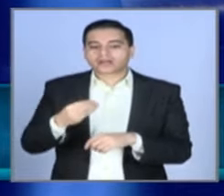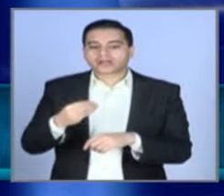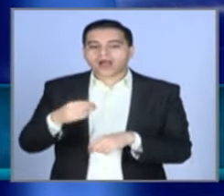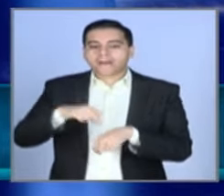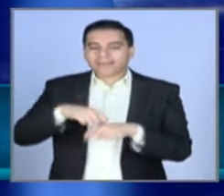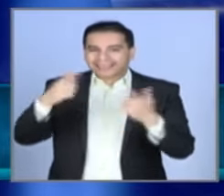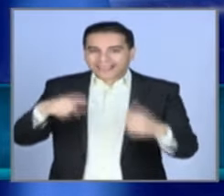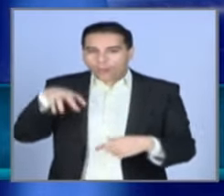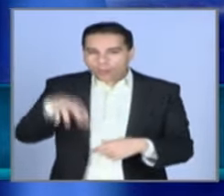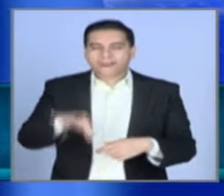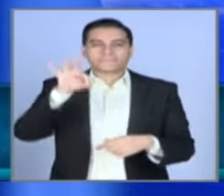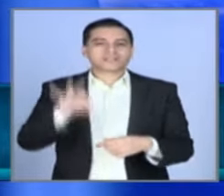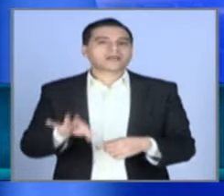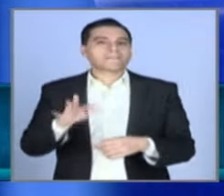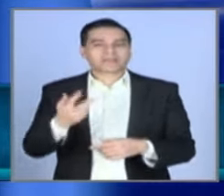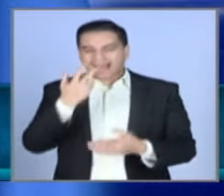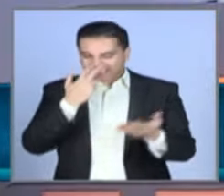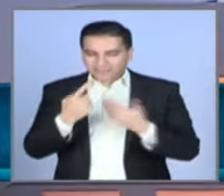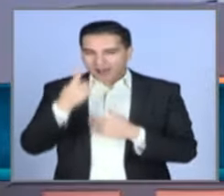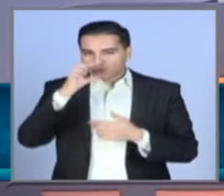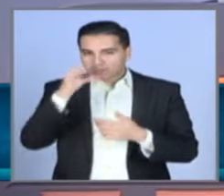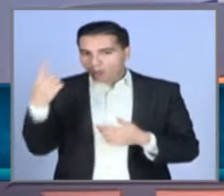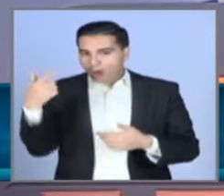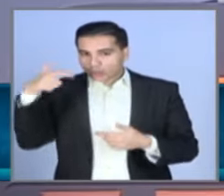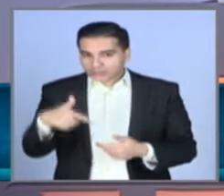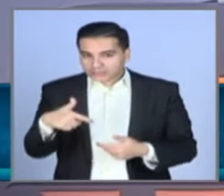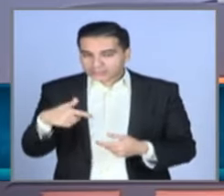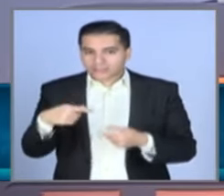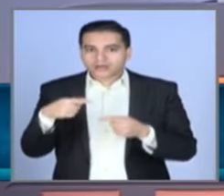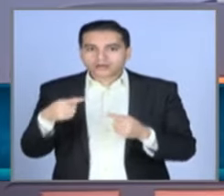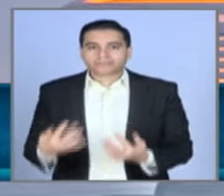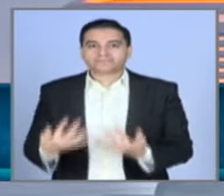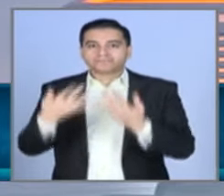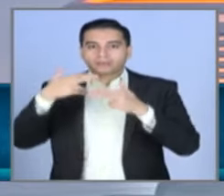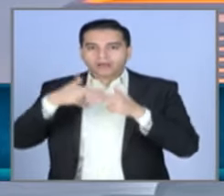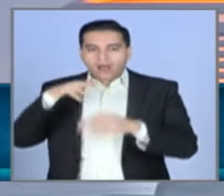ابتدى الإنتاج فيه سنة 1961،